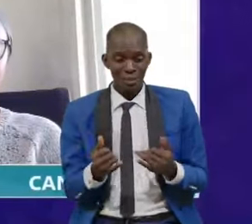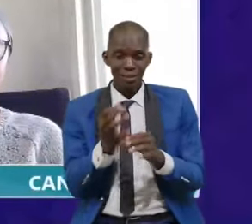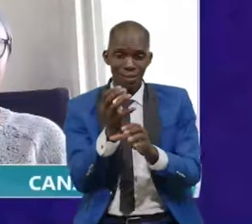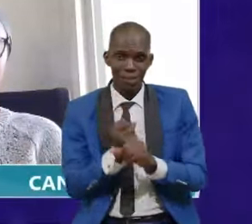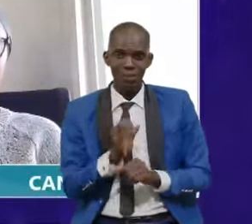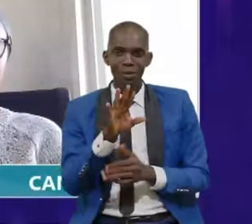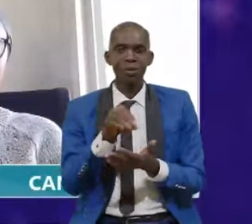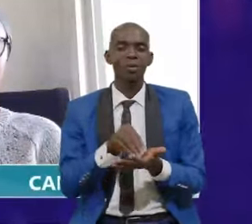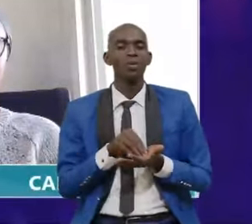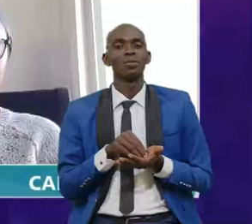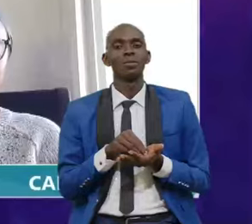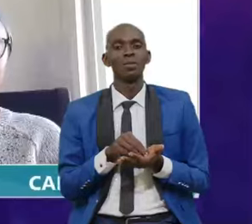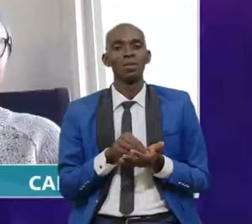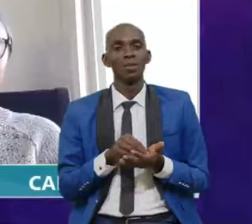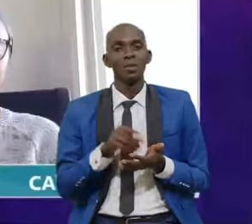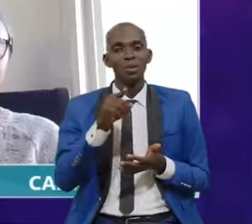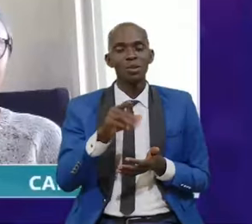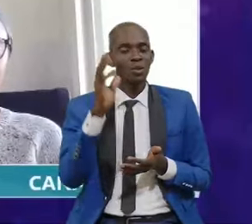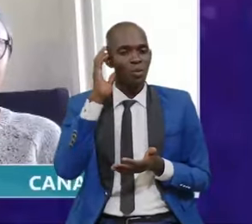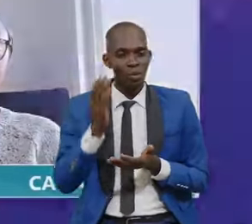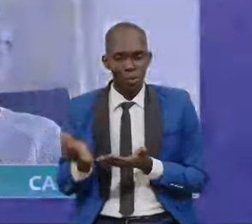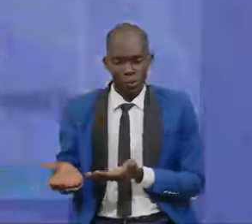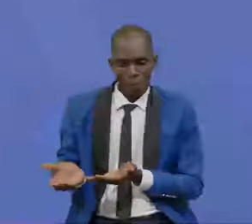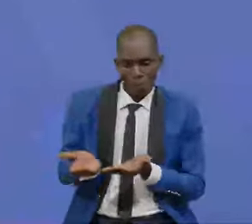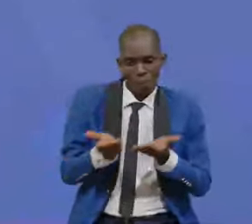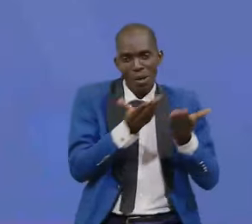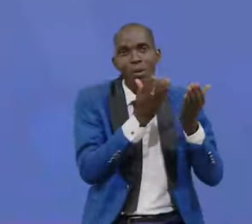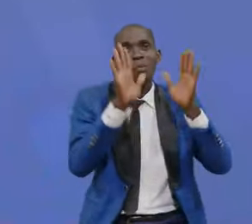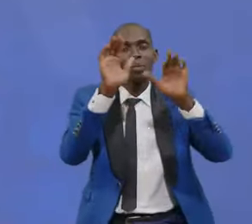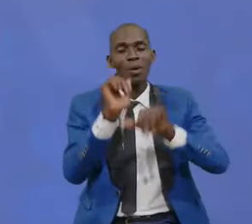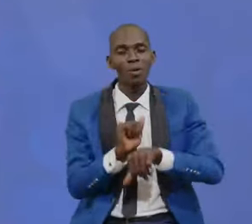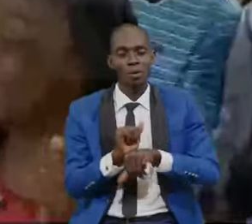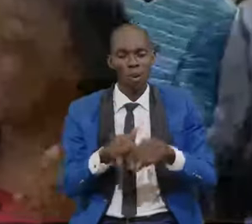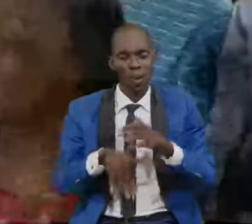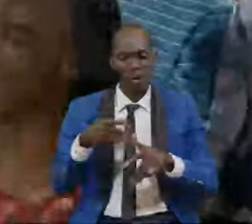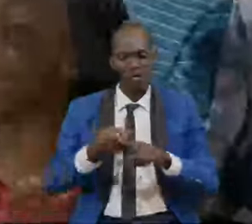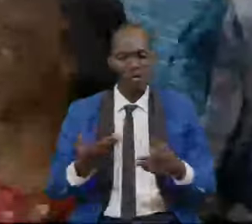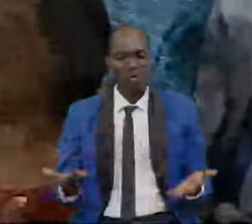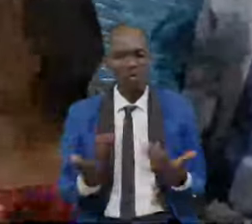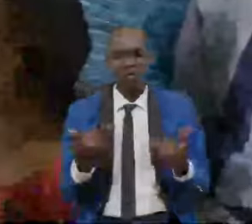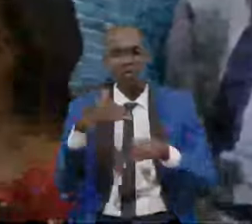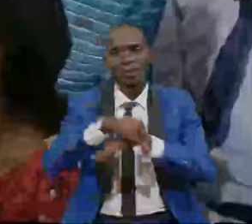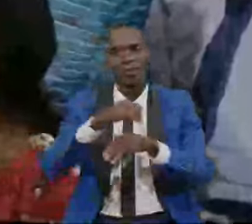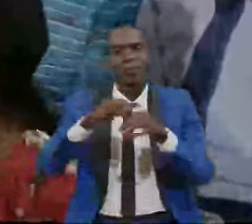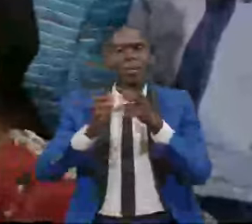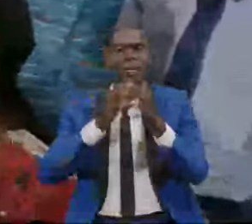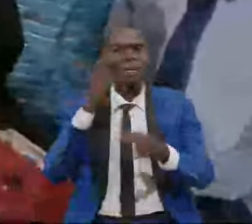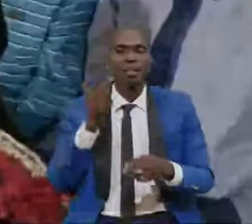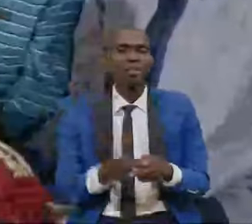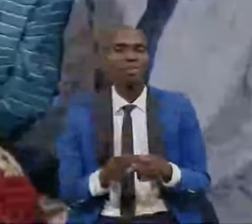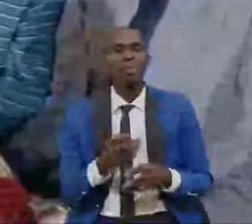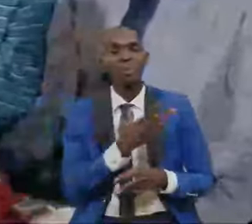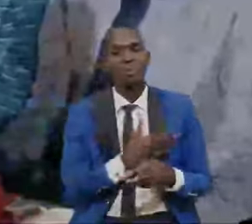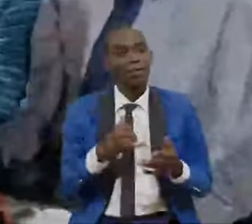carry. C'est payer comme temps. Tu vas prendre tes miracles et rentrer avec au nom de Jésus. Et